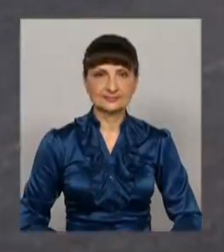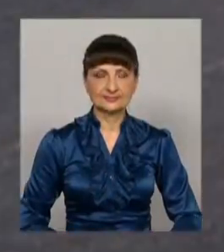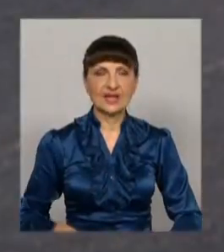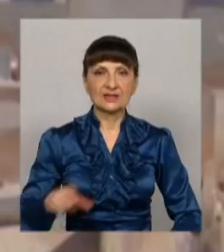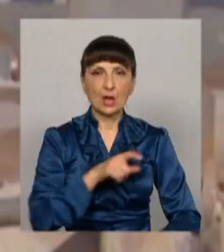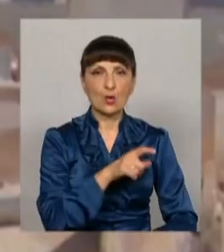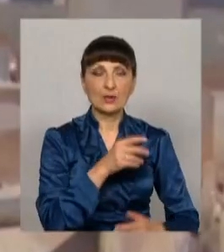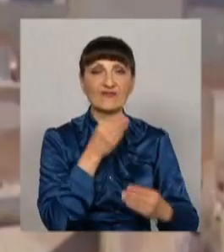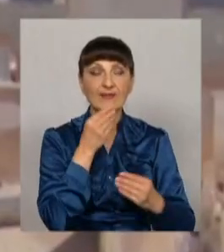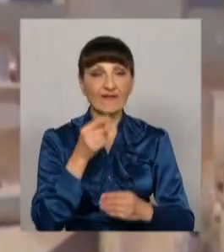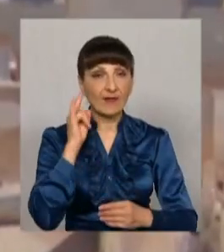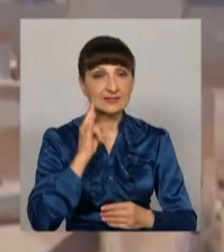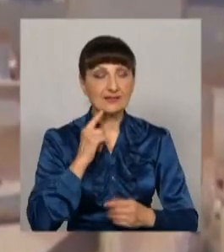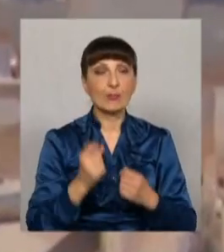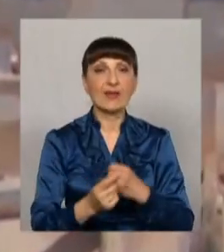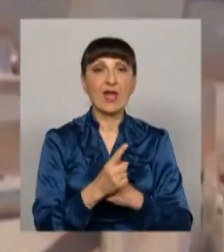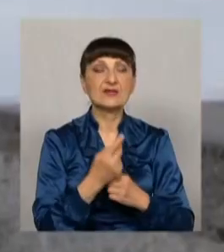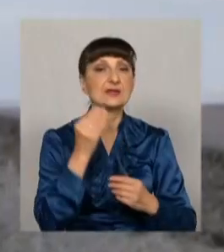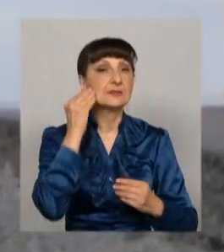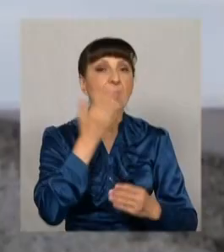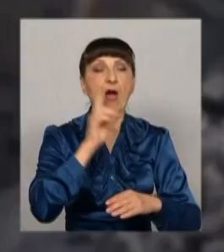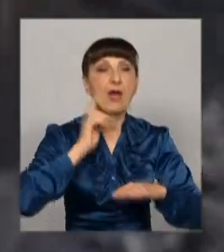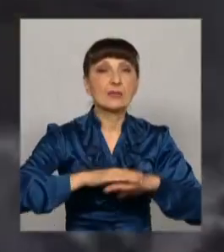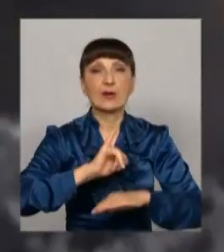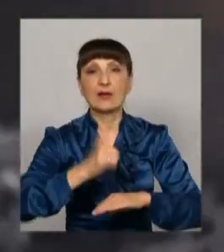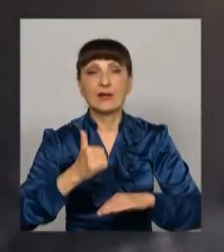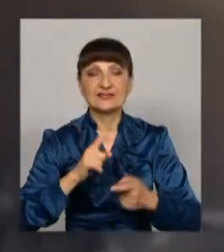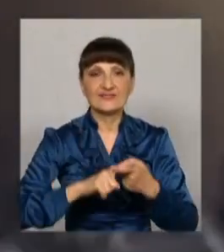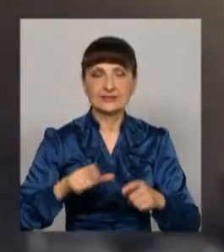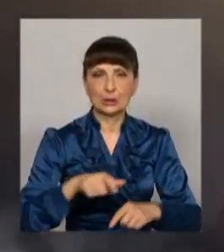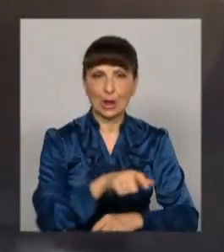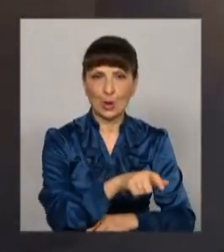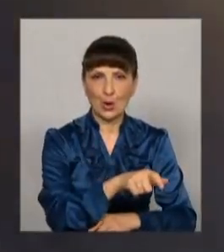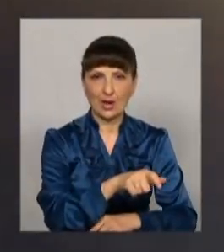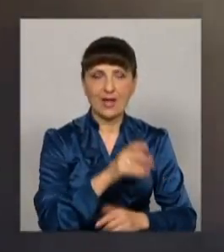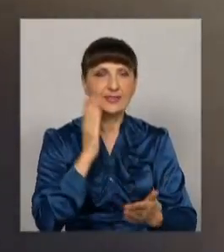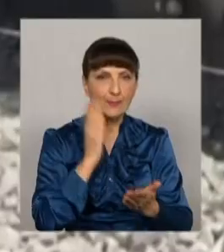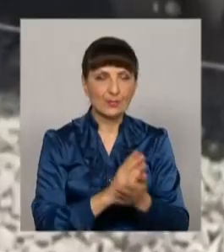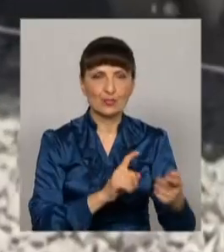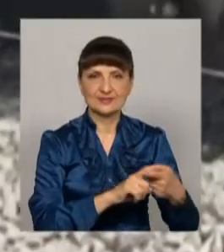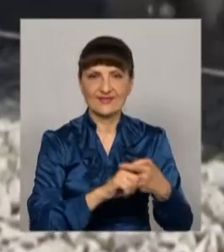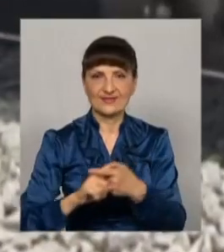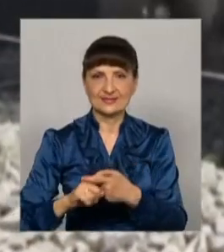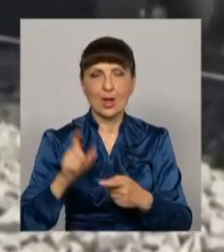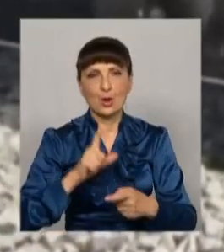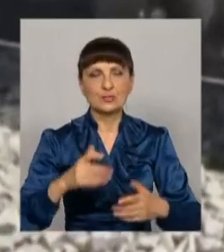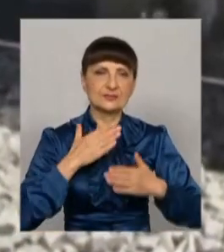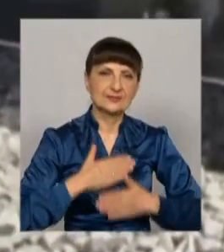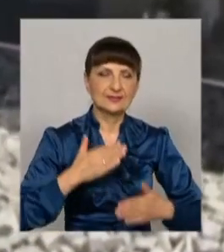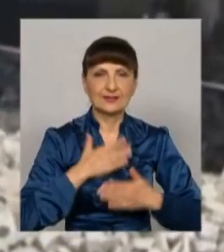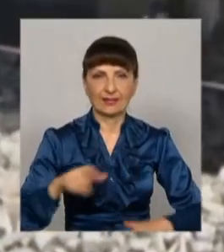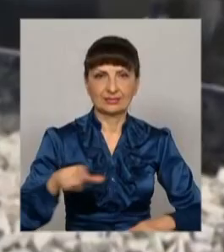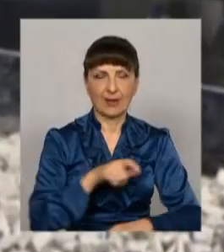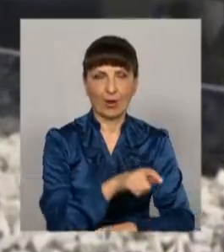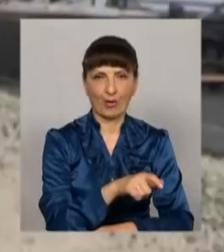Дороги влияния. В Казахстане появится рейтинг акимов. Позиции глав городов и регионов будет напрямую зависеть от удовлетворенности казахстанцев